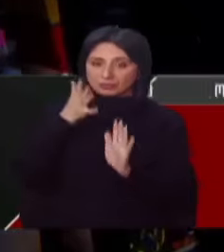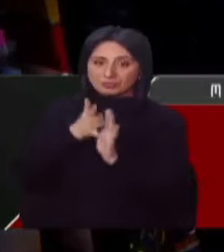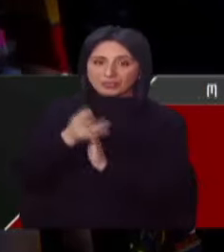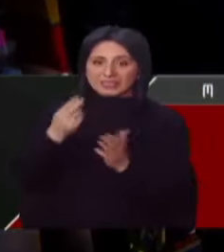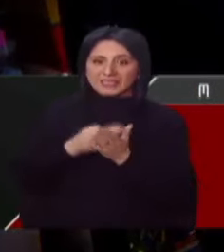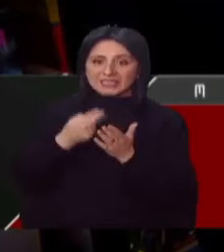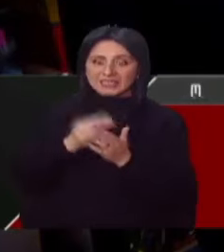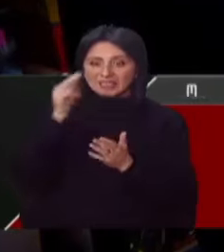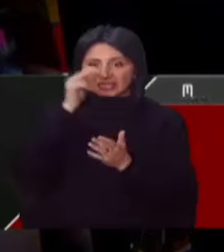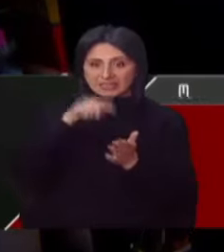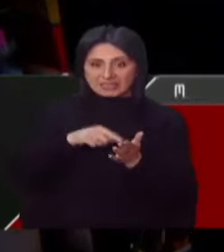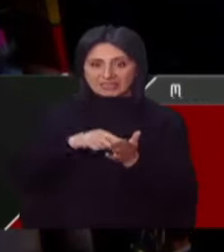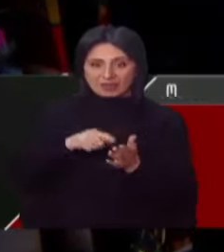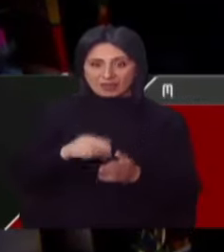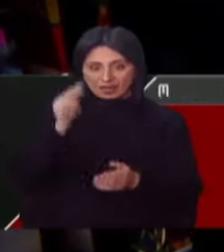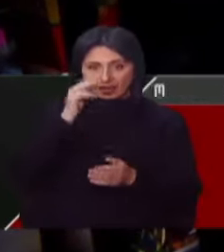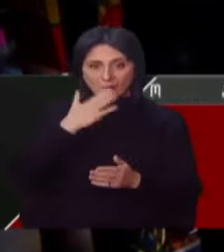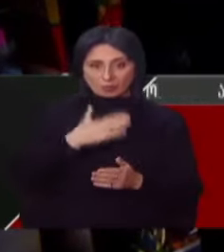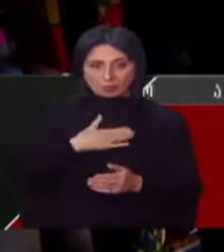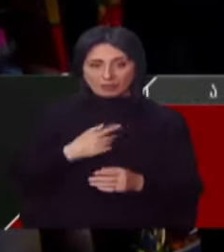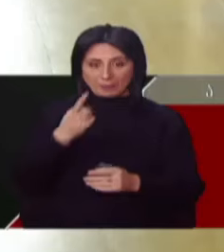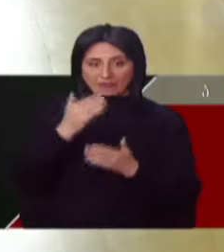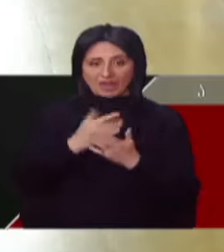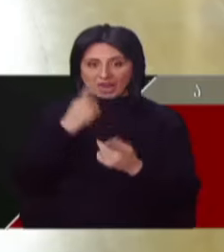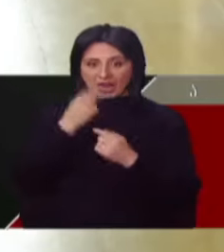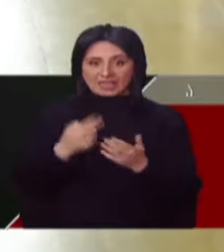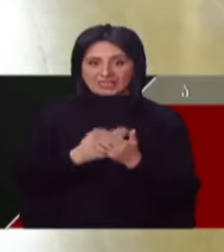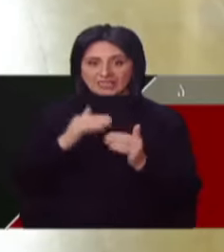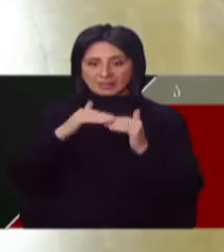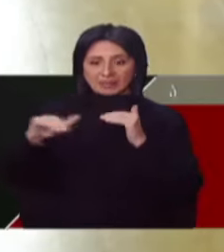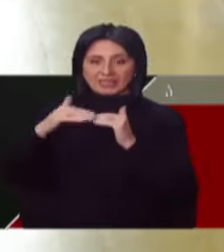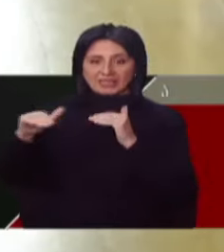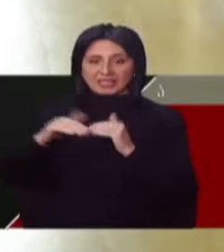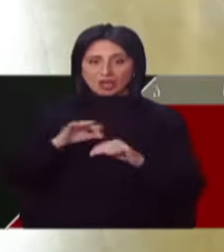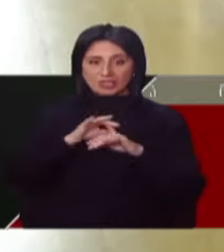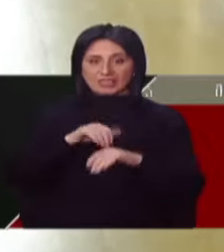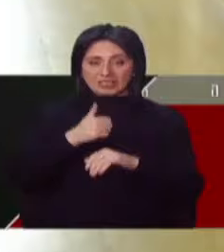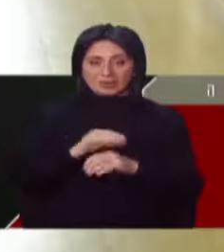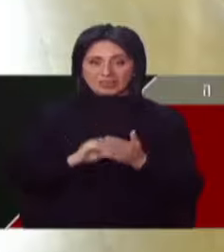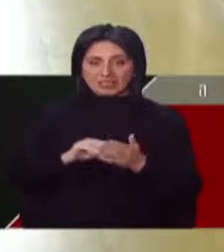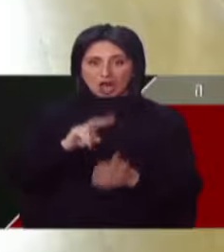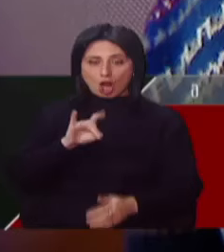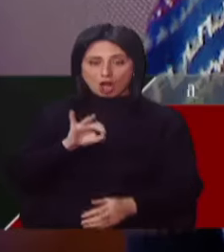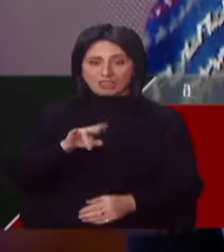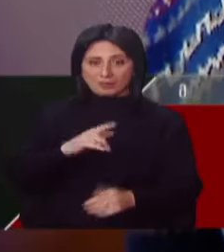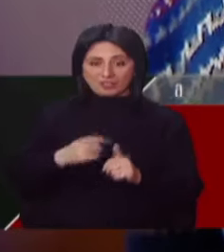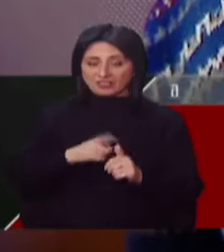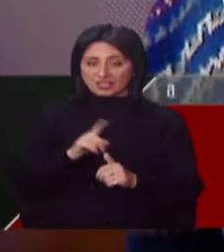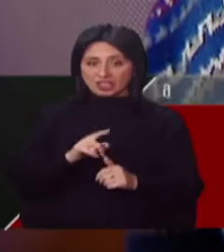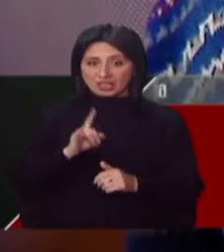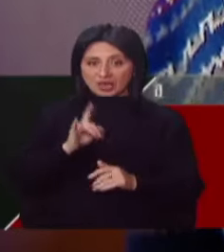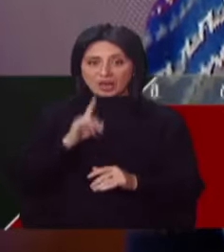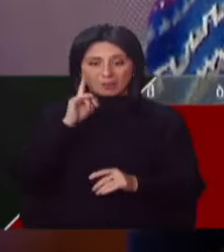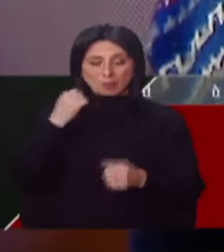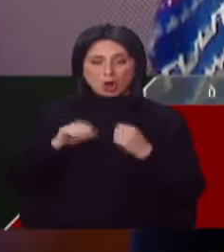წიგნის კითხვის აუცილებლობაზე საუბარი. პირველი არხის გადაცემა წიგნების თაროს წამყვანი მწერალი ალექსანდრე ლორდგიფანიძე თვლის, რომ